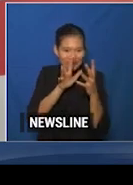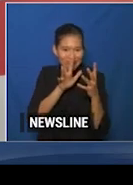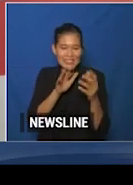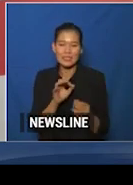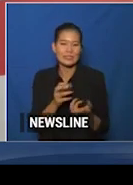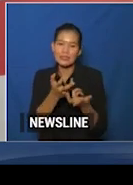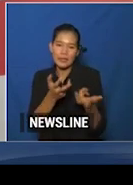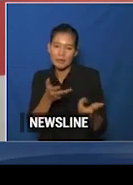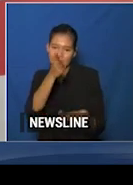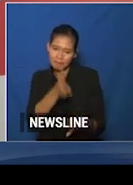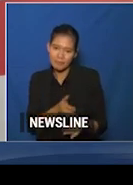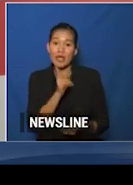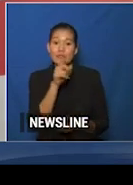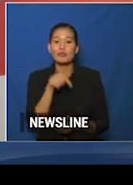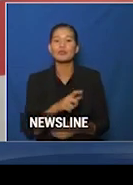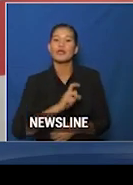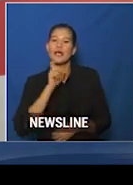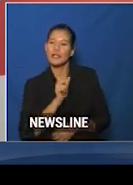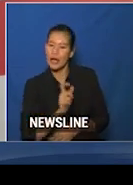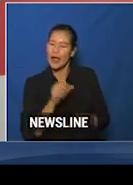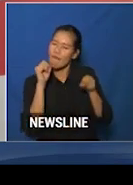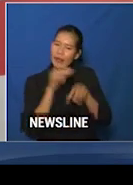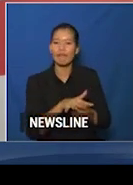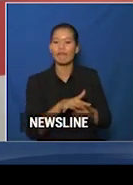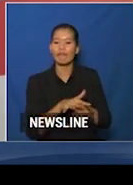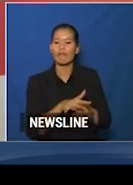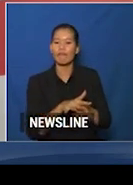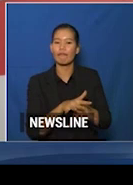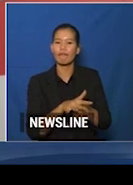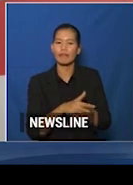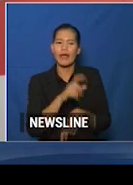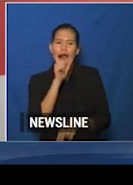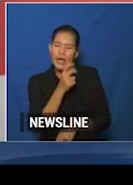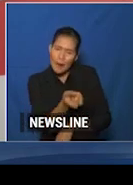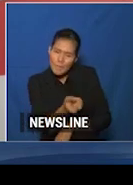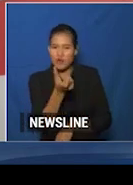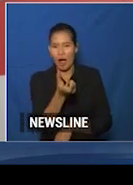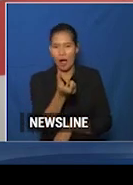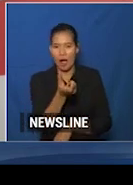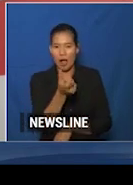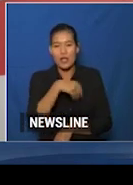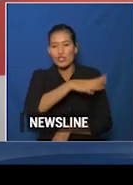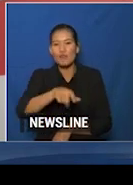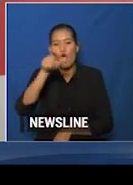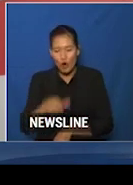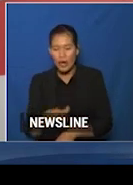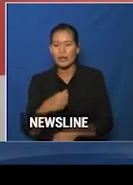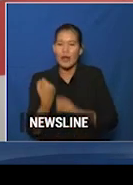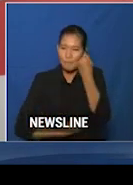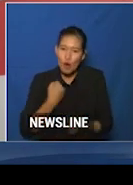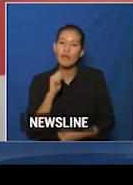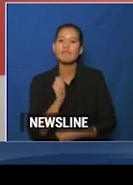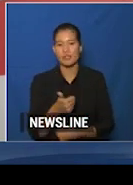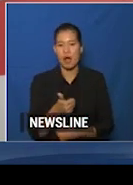karena ini adalah cara yang paling efektif cara yang paling mudah dan semua bisa melaksanakan